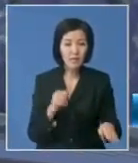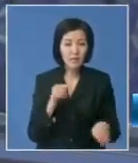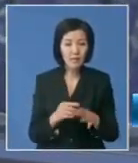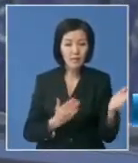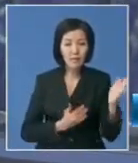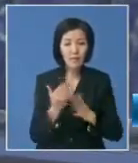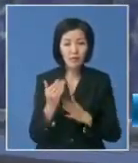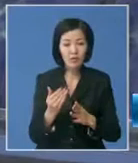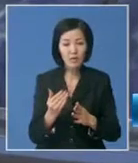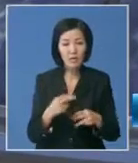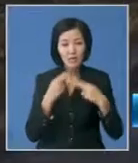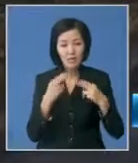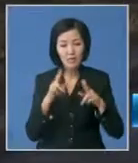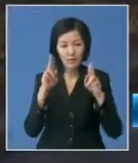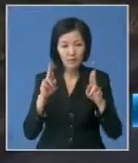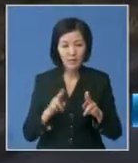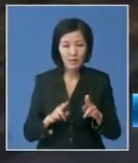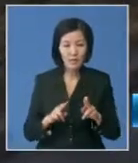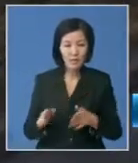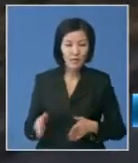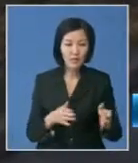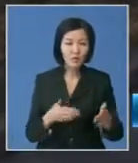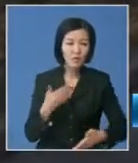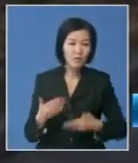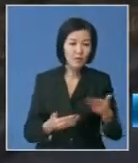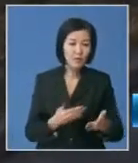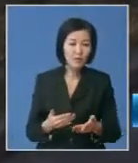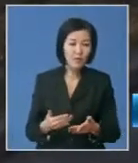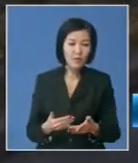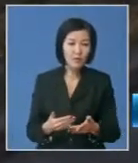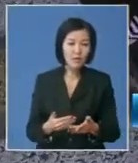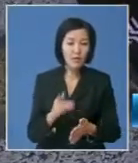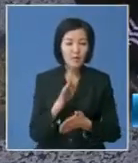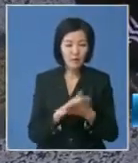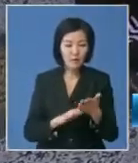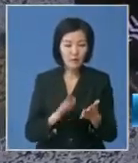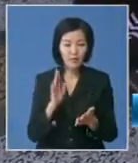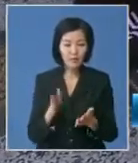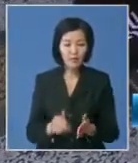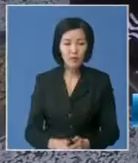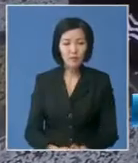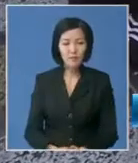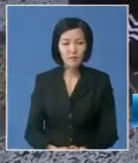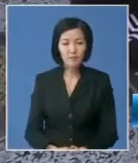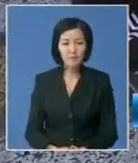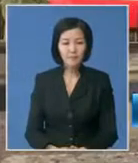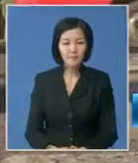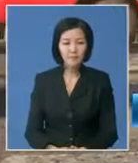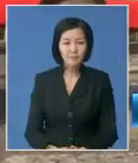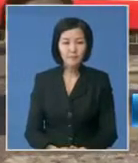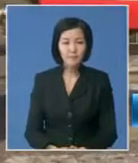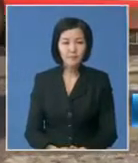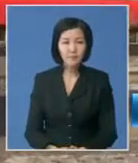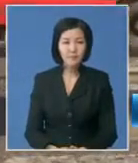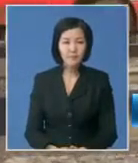дисциплины участников дорожного движения мероприятие найдет продолжение отметили организаторы по на они-то вам ади байбосына